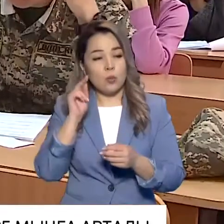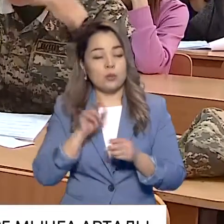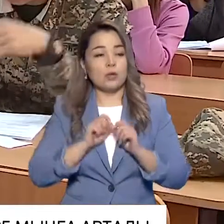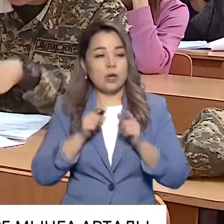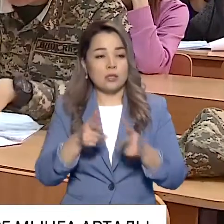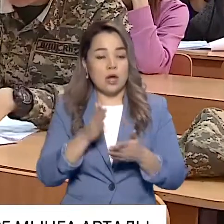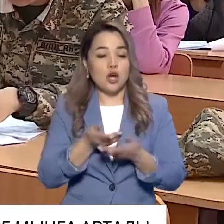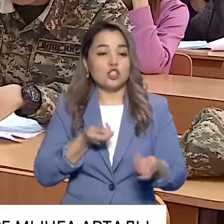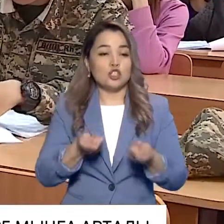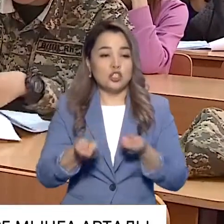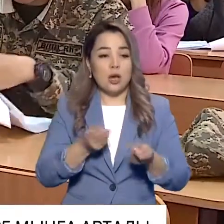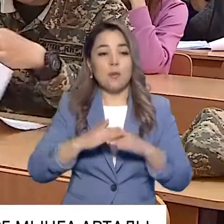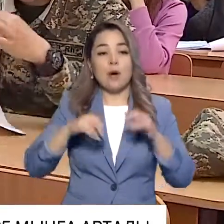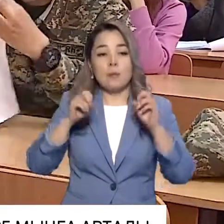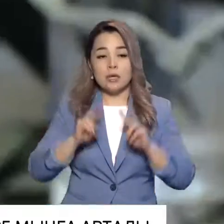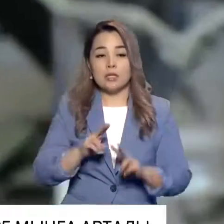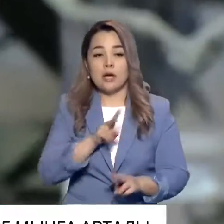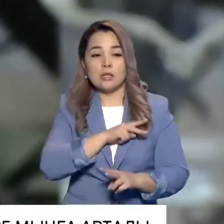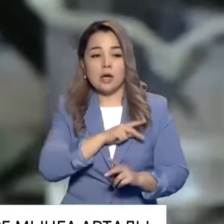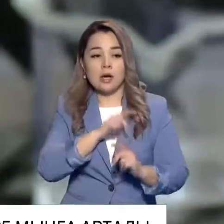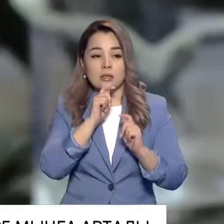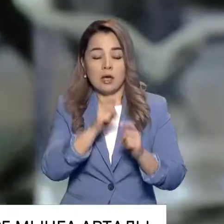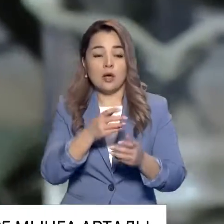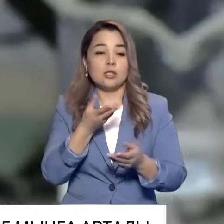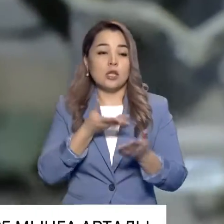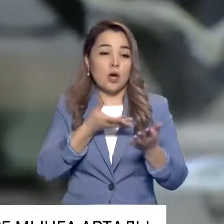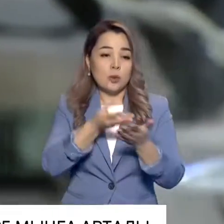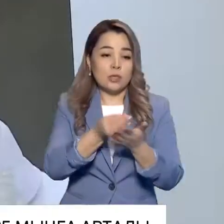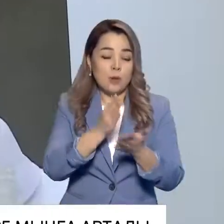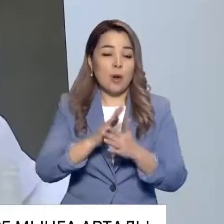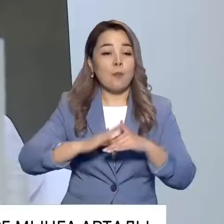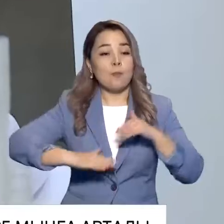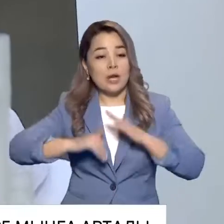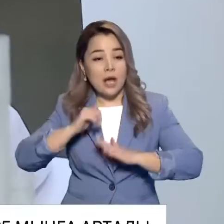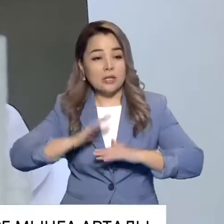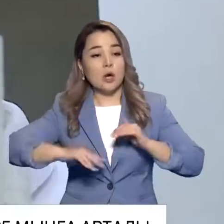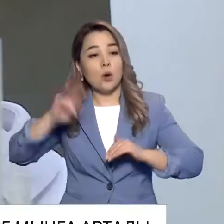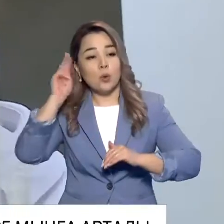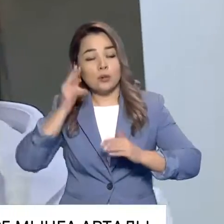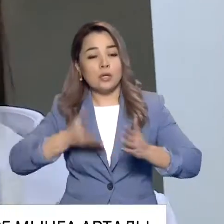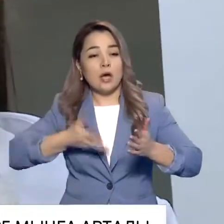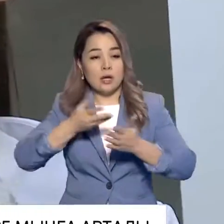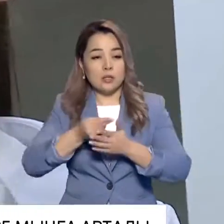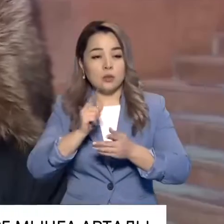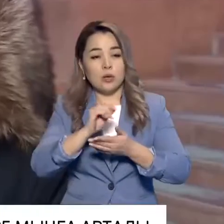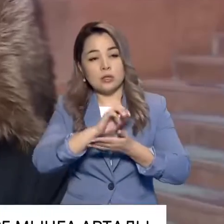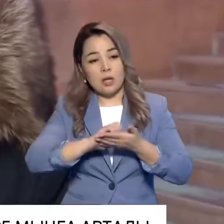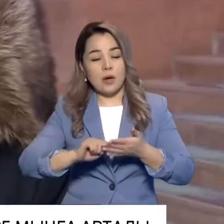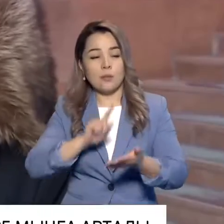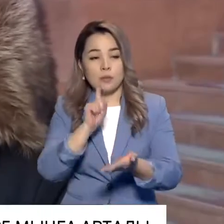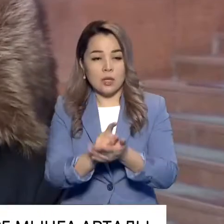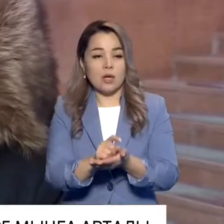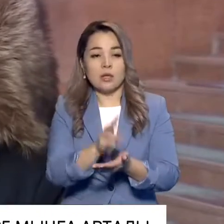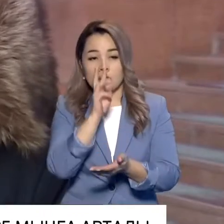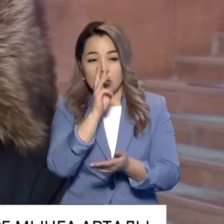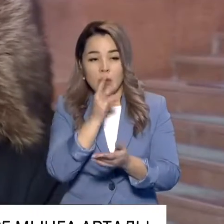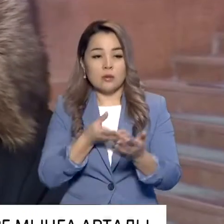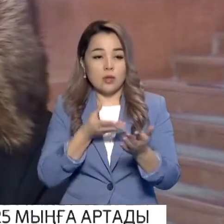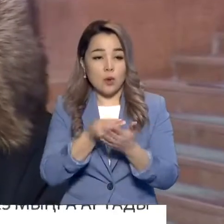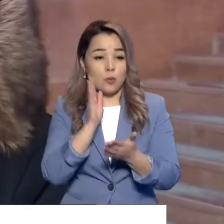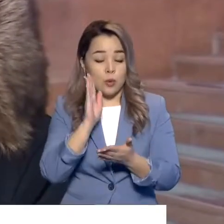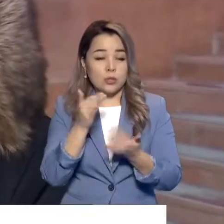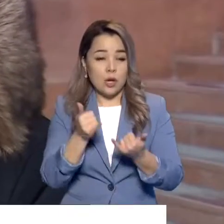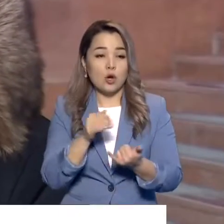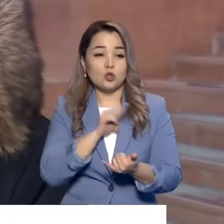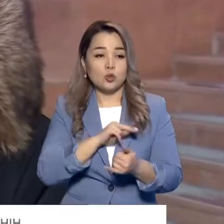студентке жетекшілік еткен маманға сыйақы төленеді. Ал практика кезеңі студенттердің еңбек өтіліне есептеледі. Жұмыс берушілерді